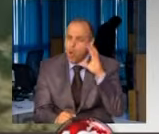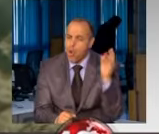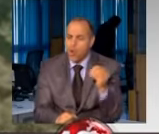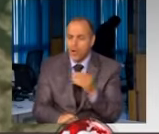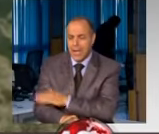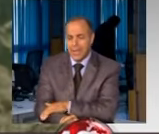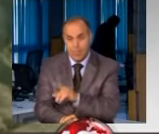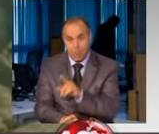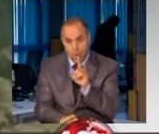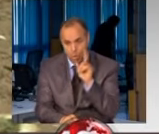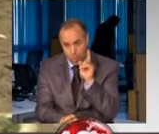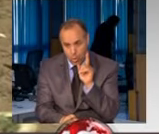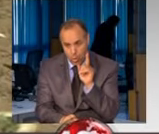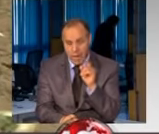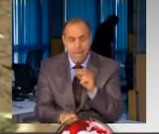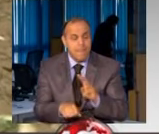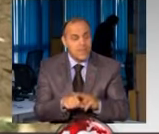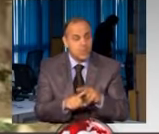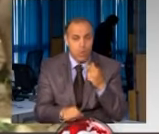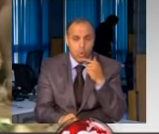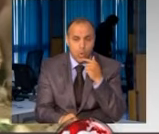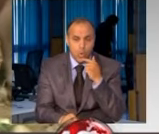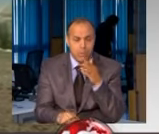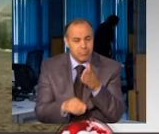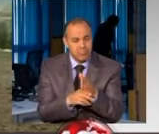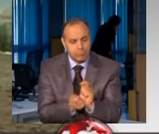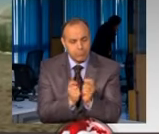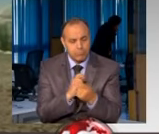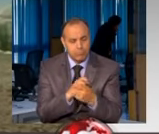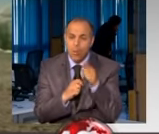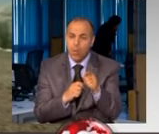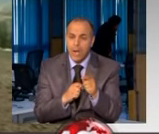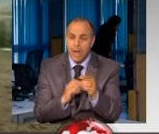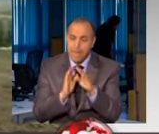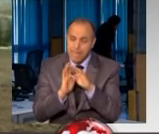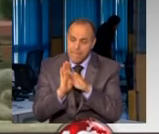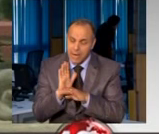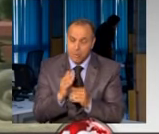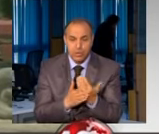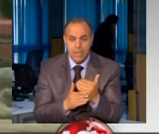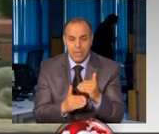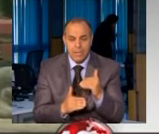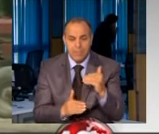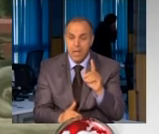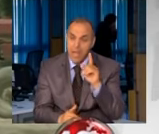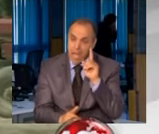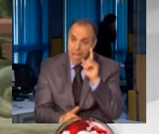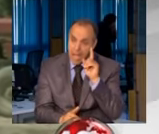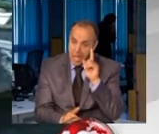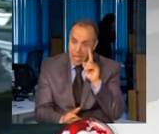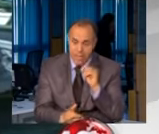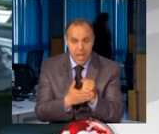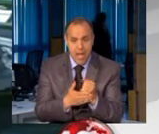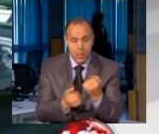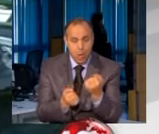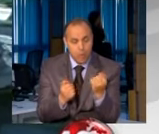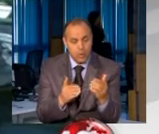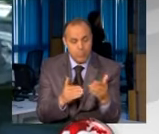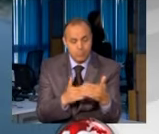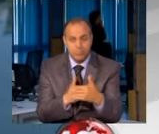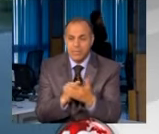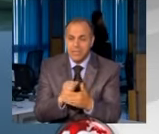العاملين فيه، يسعى المسؤولون إلى إدخال تغييرات على محتوى استراتيجيات تنميته من أجل تعزيز قدرة القطاع